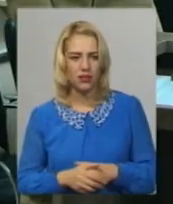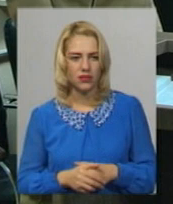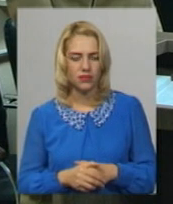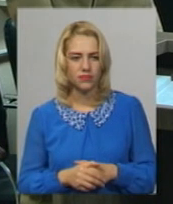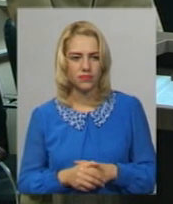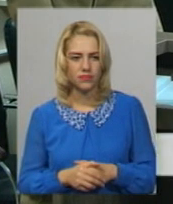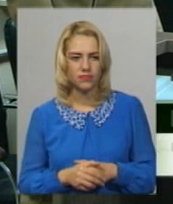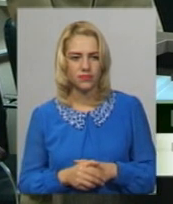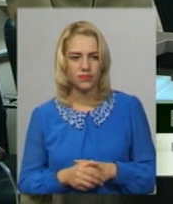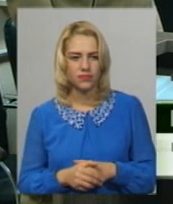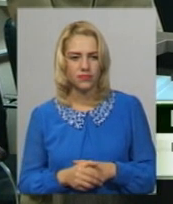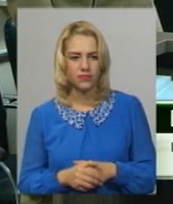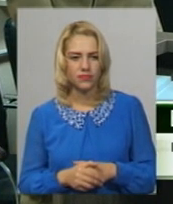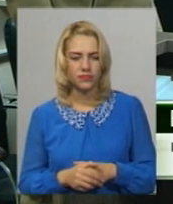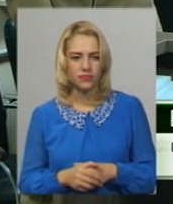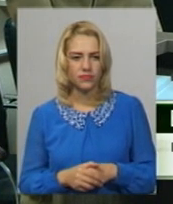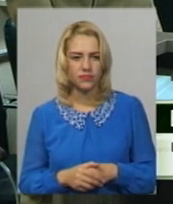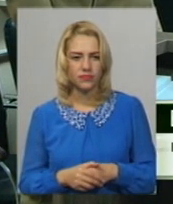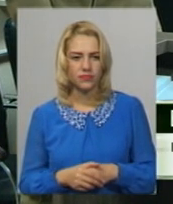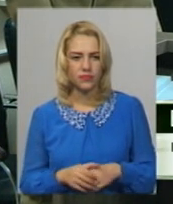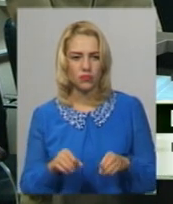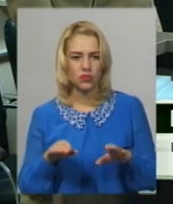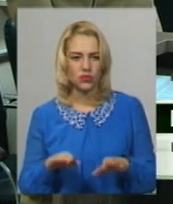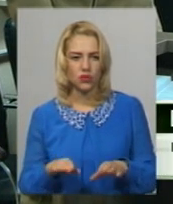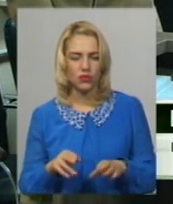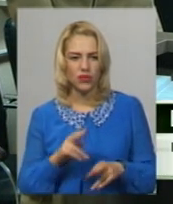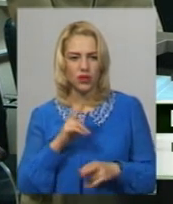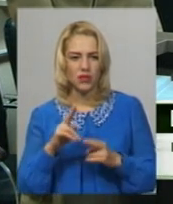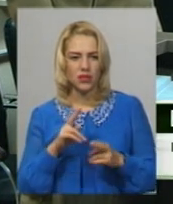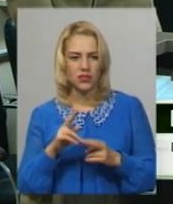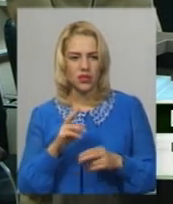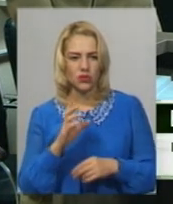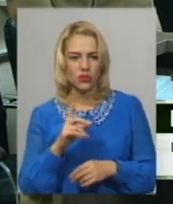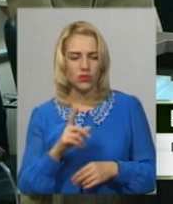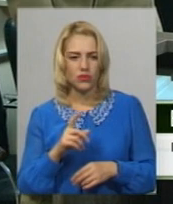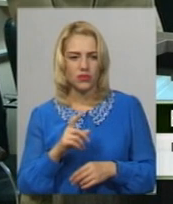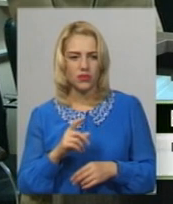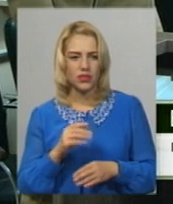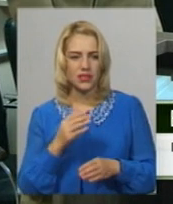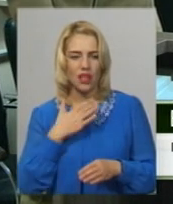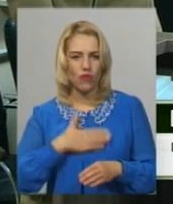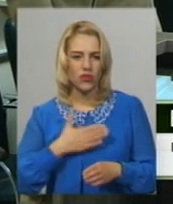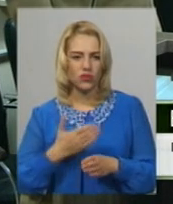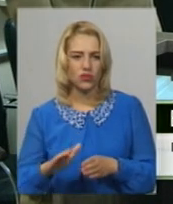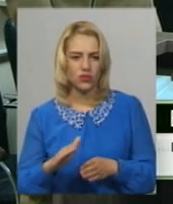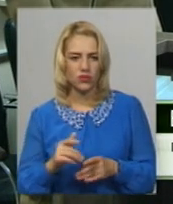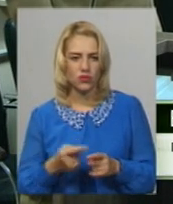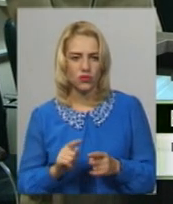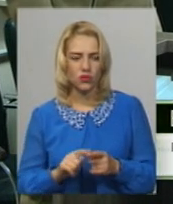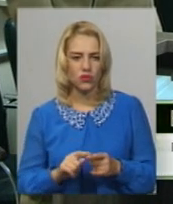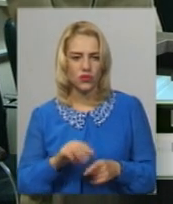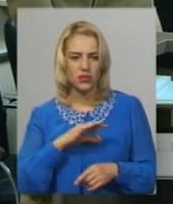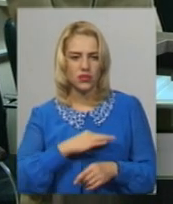статті 376 прокуратурної правосуддя постанови апеляційну скаргу прокурора задовольнити частково. Ухвалу слідчого